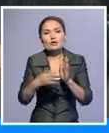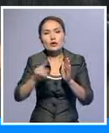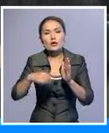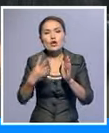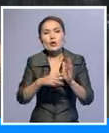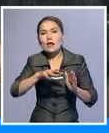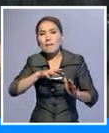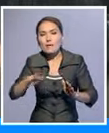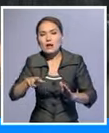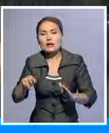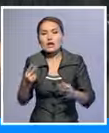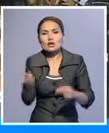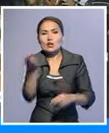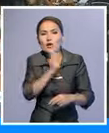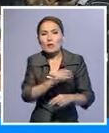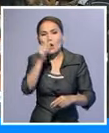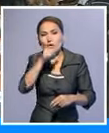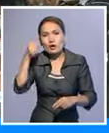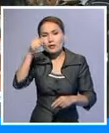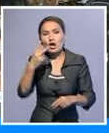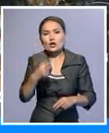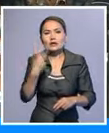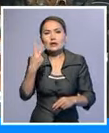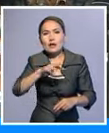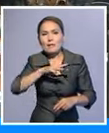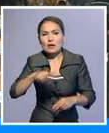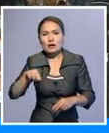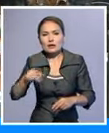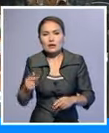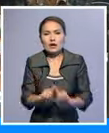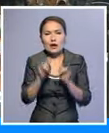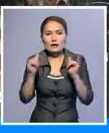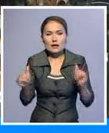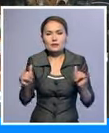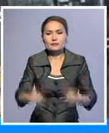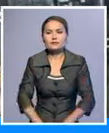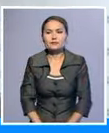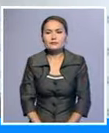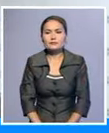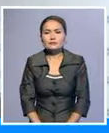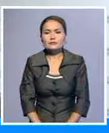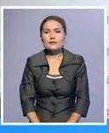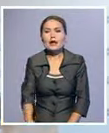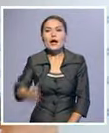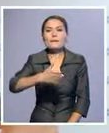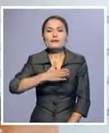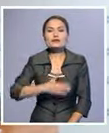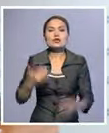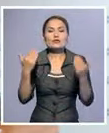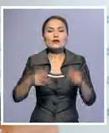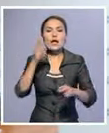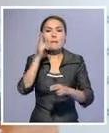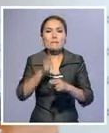1569,9 миллиард теңген құраса, былтыр бұл көрсеткіш 202 миллиард теңгеге артқан. Біздің салада істейтін адам